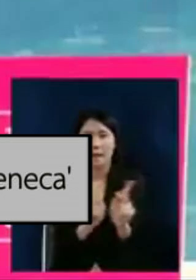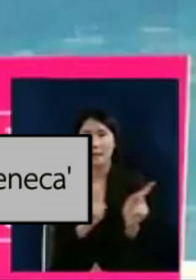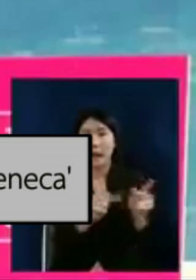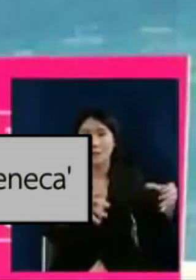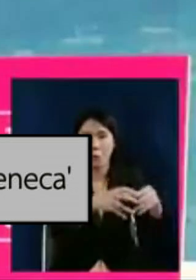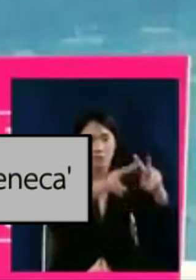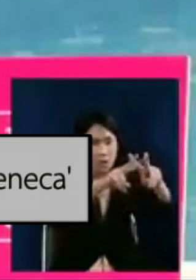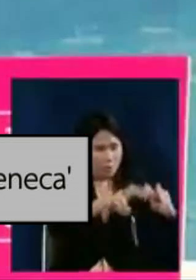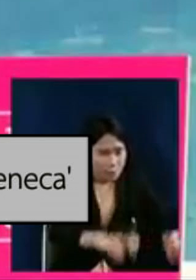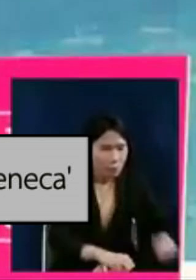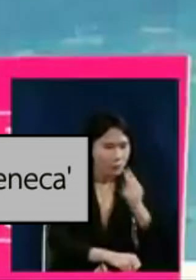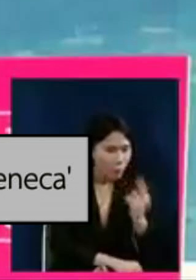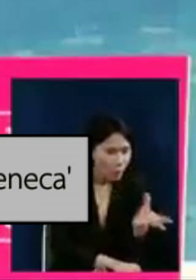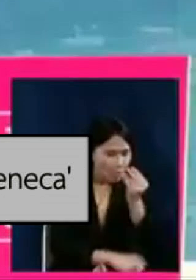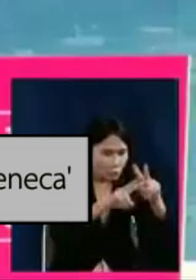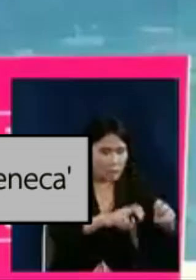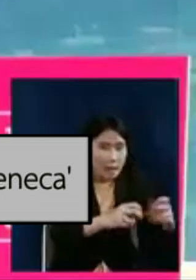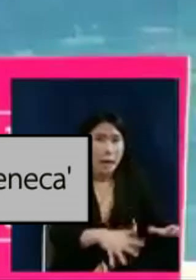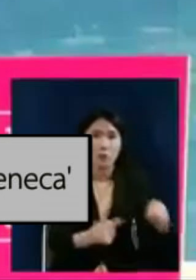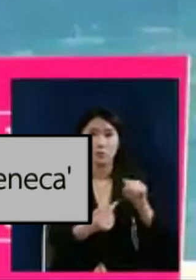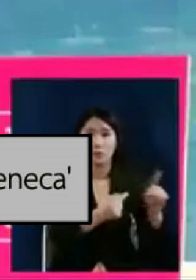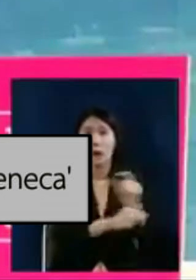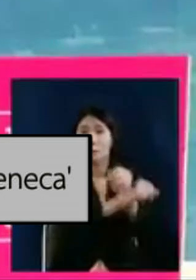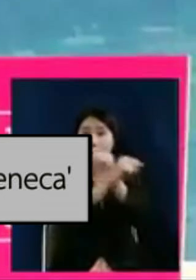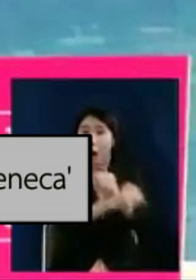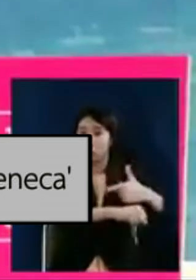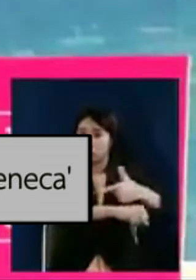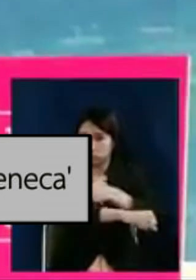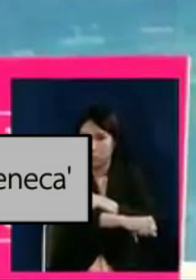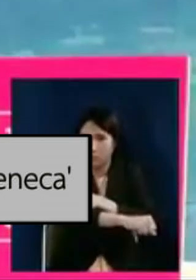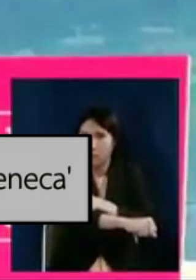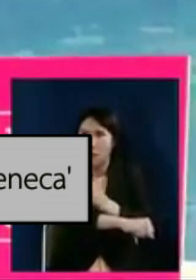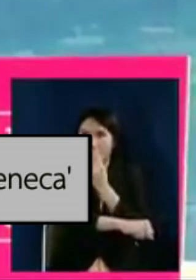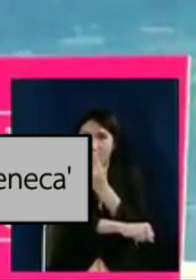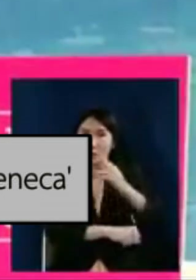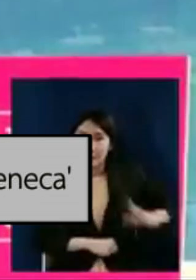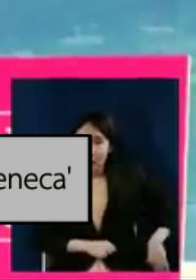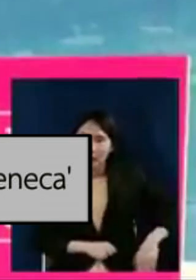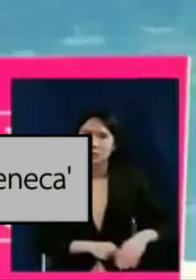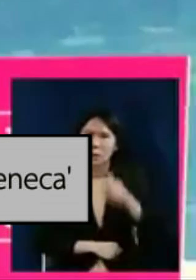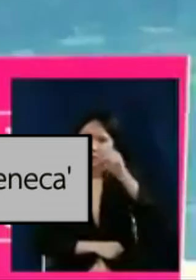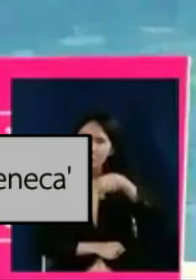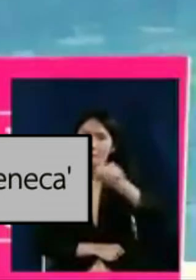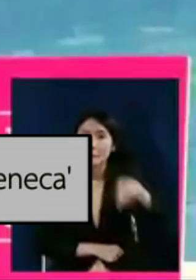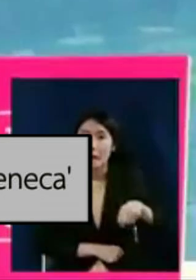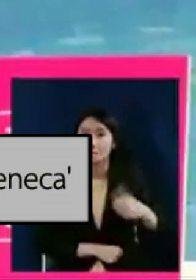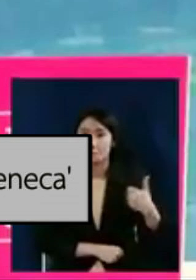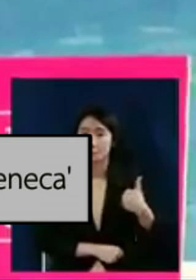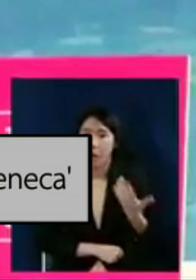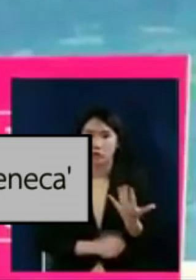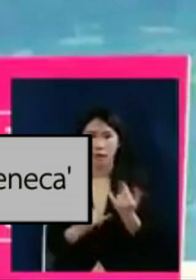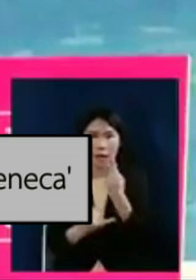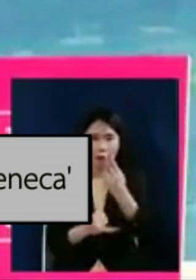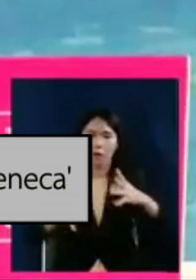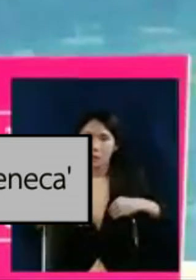ดูแลเรื่องvaczineทางด้านความปลอดภัยไปพิสูจน์ว่าอันนั้นเกี่ยวข้องกับวัคซีนเราถึง